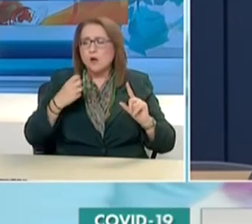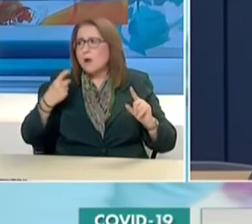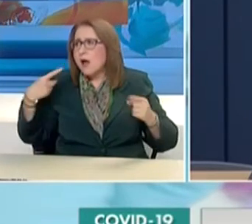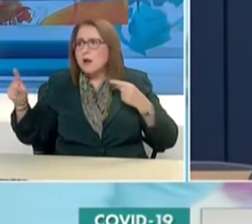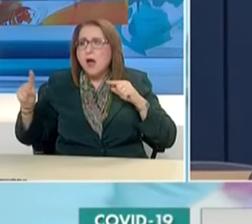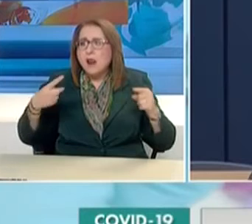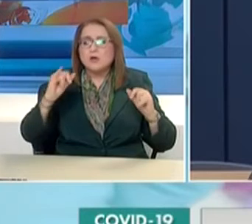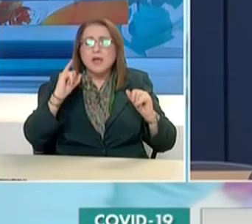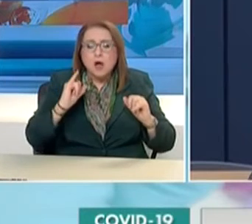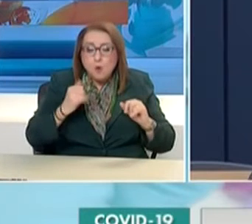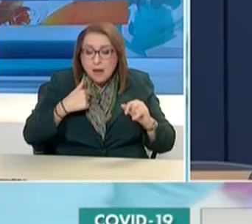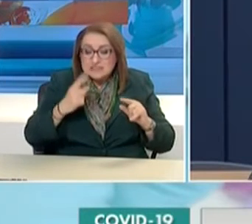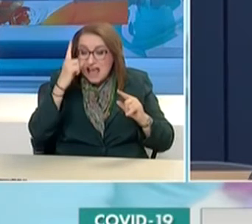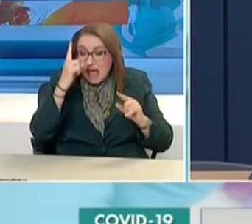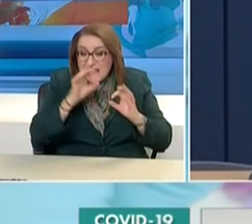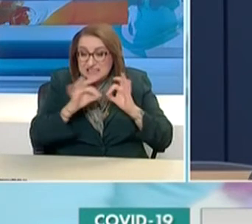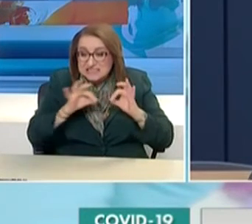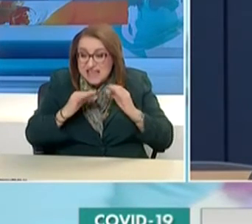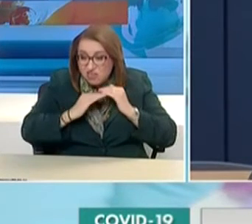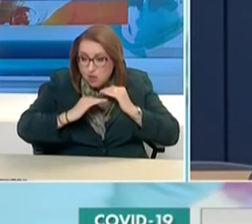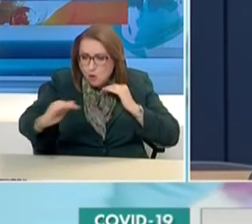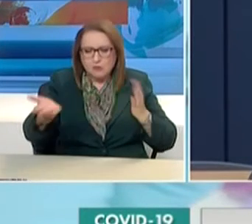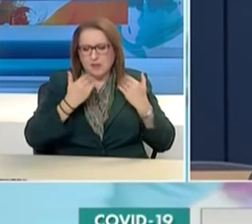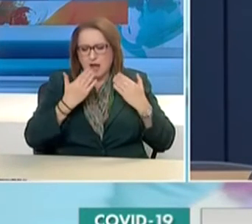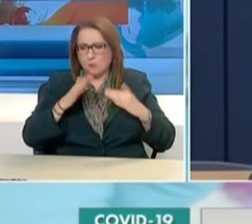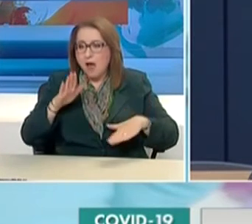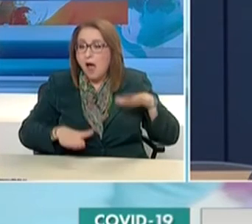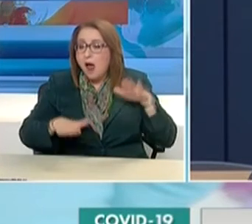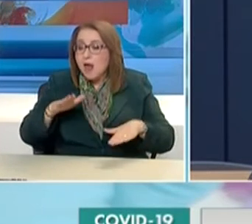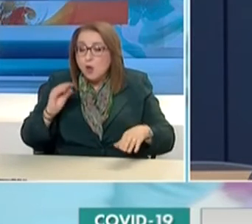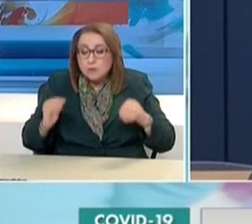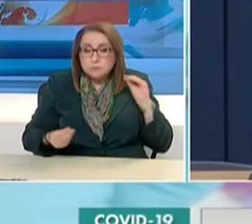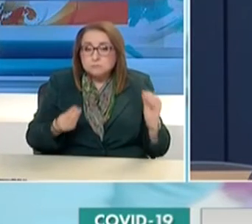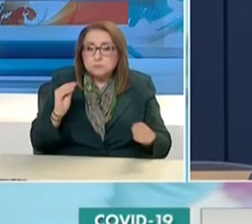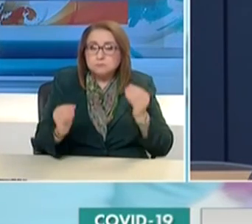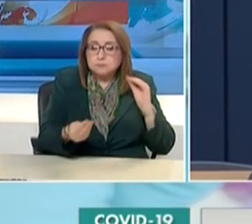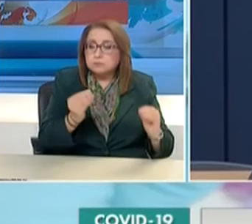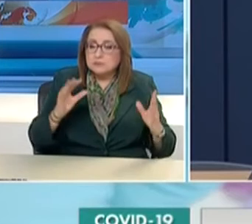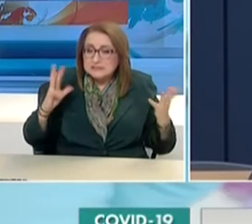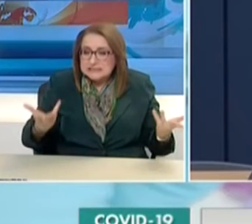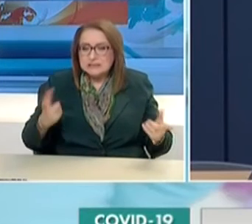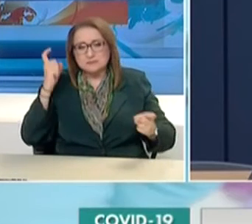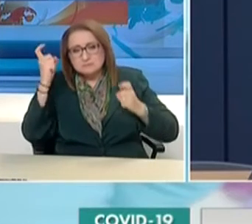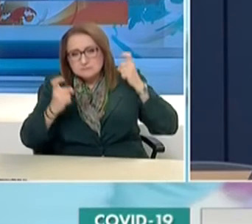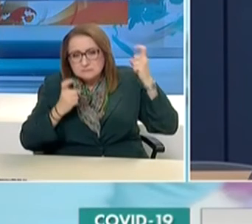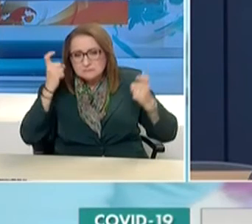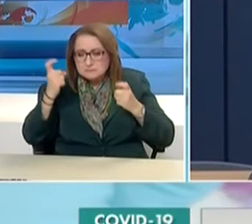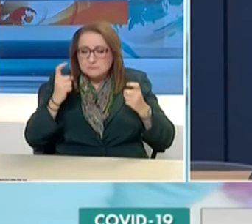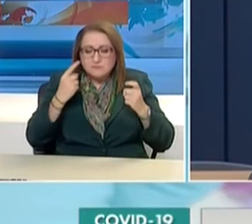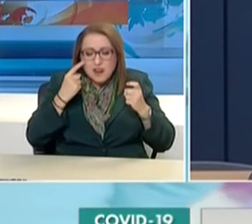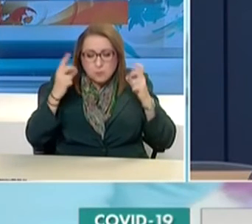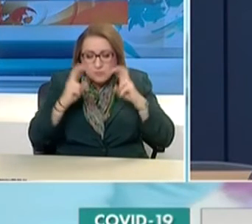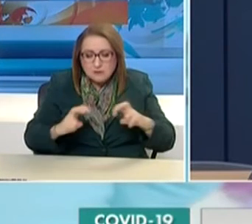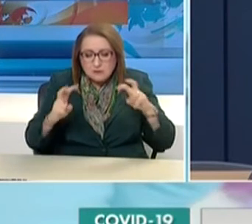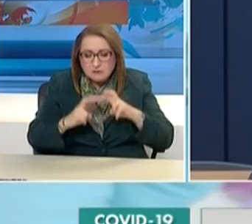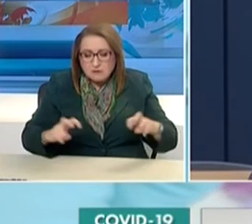βάση τα δεδομένα που υπάρχουν. Σε αγαστή συνεργασία με την επιστημονική κοινότητα, παρακολουθούμε κάθε μέρα τα δεδομένα